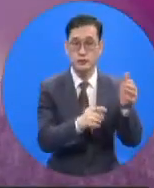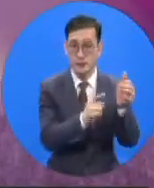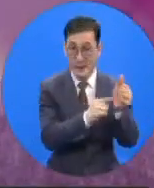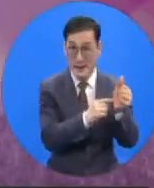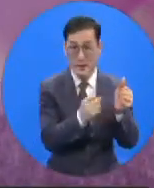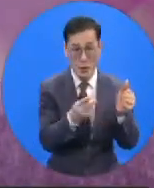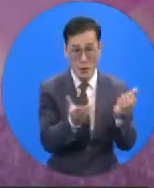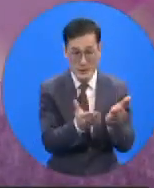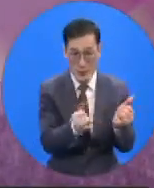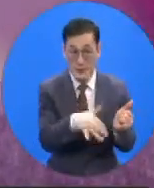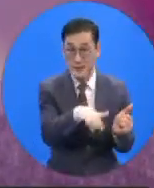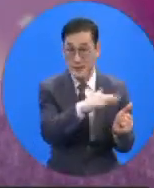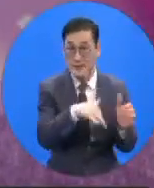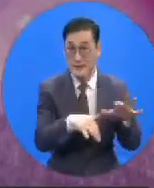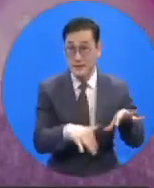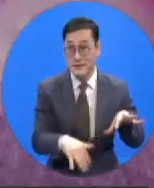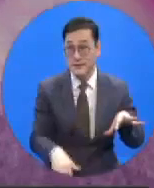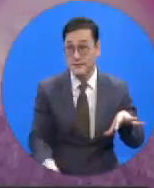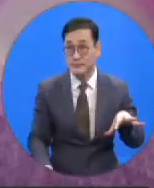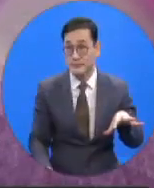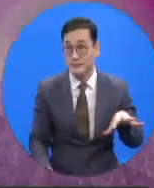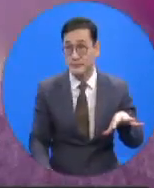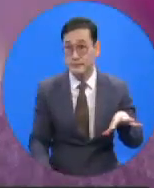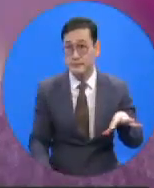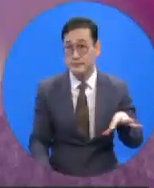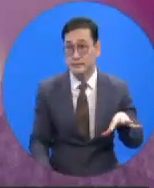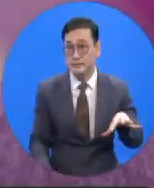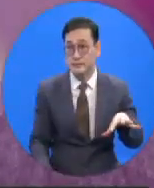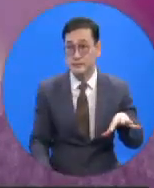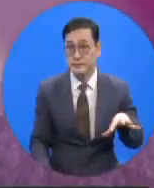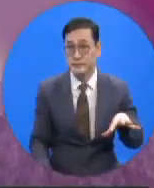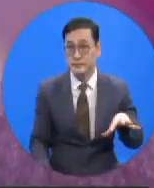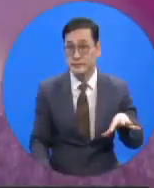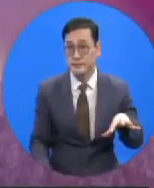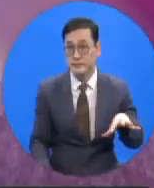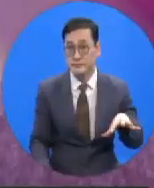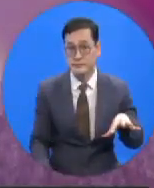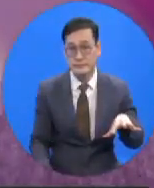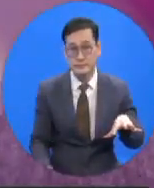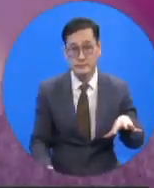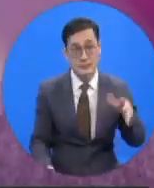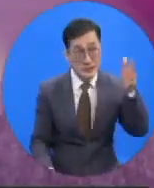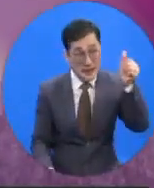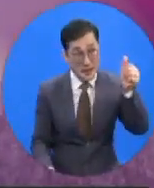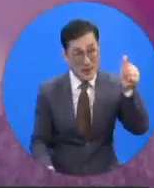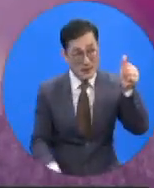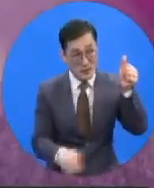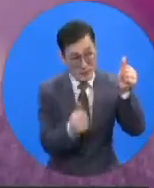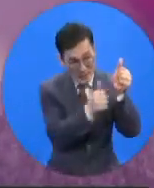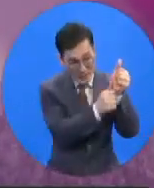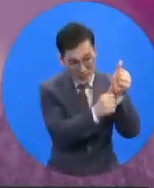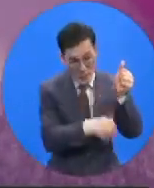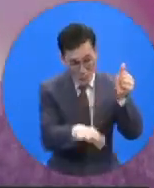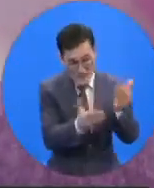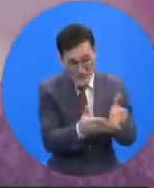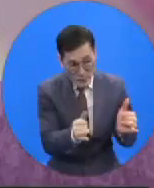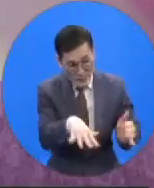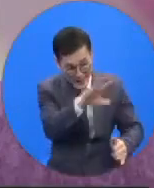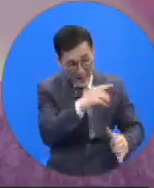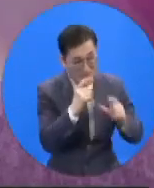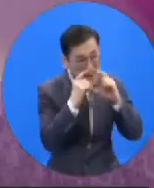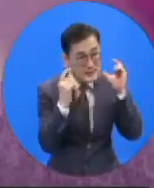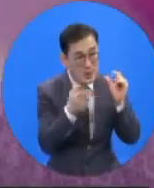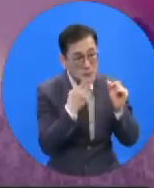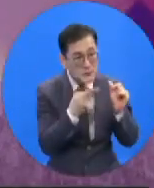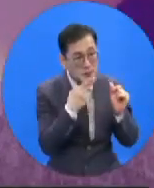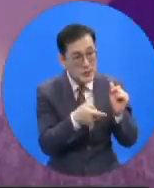참석자들의 전언에 따르면 말이 맞다면 차가 뿐만 아니라 직원들도 마스카라 썻다 이렇게 혹시 방용 장관 영상 보면서 이런